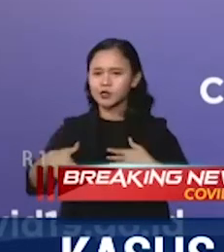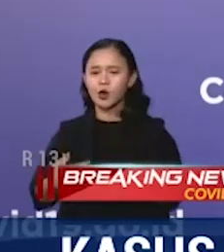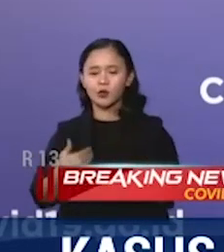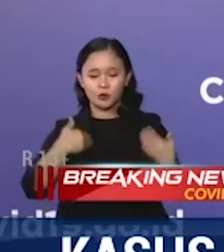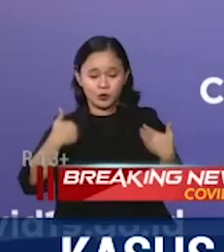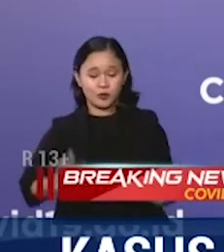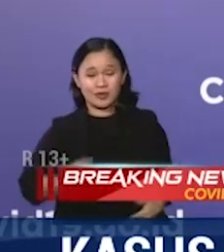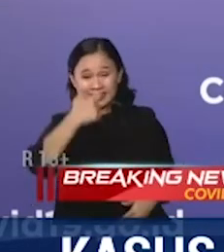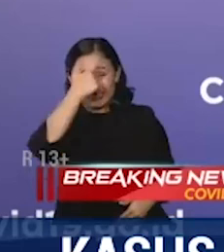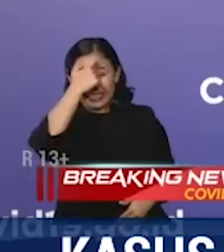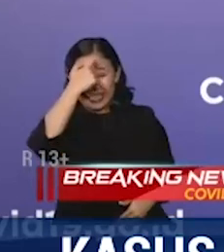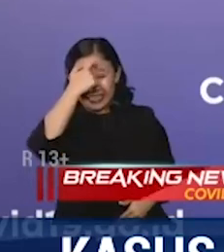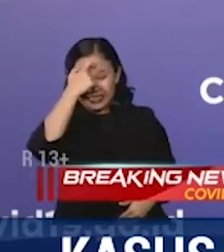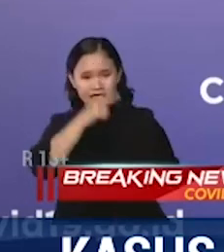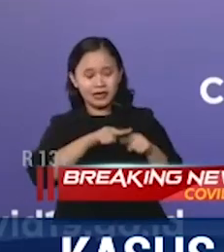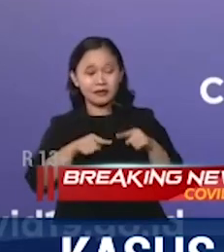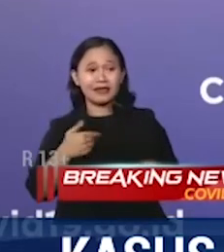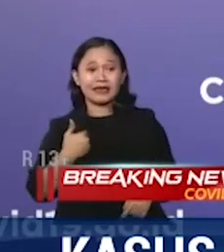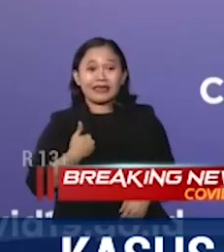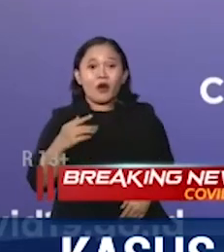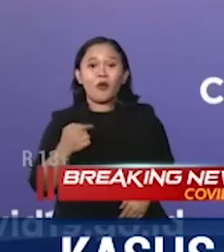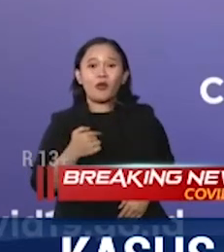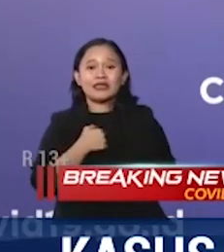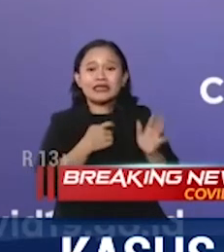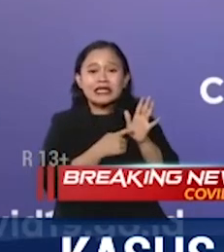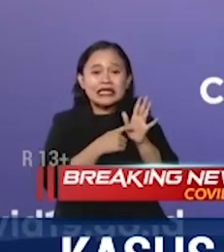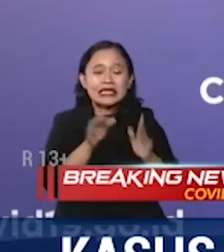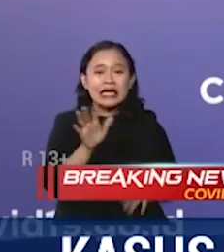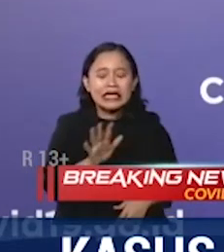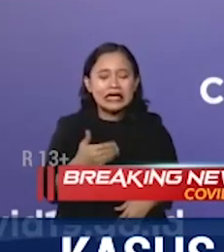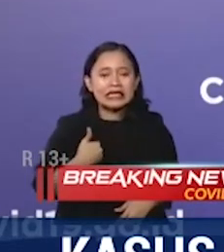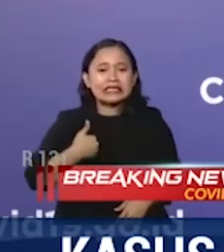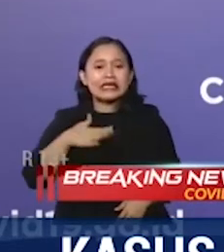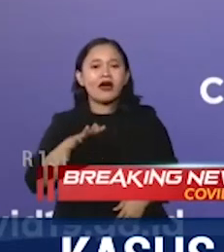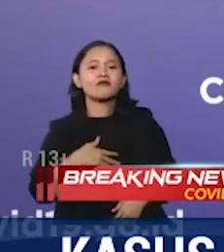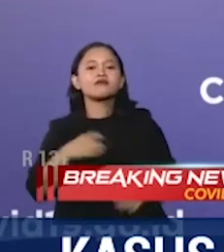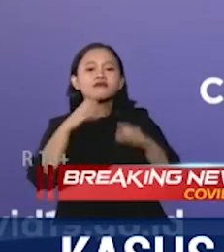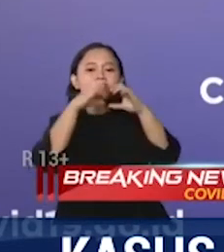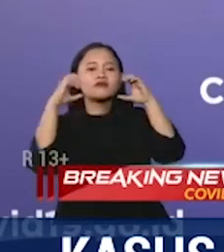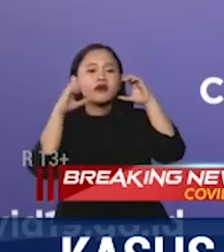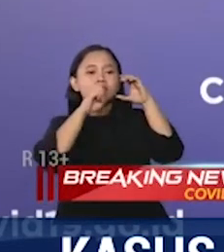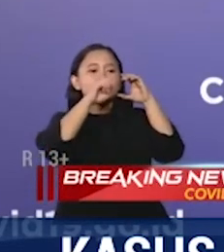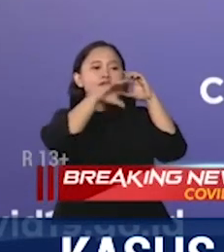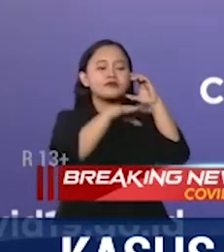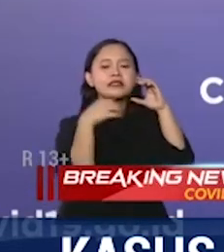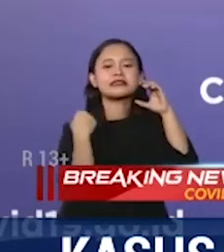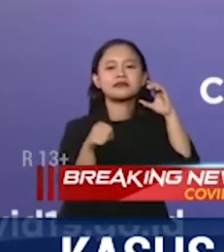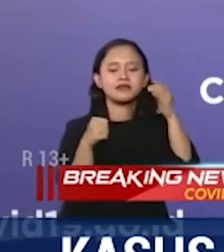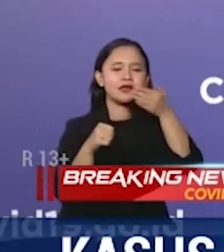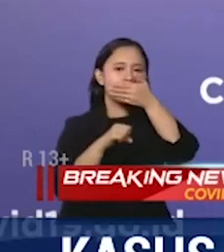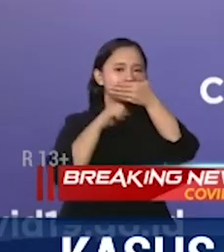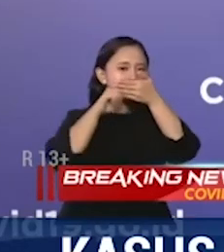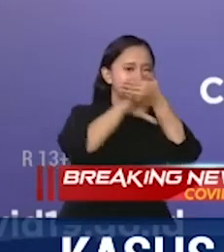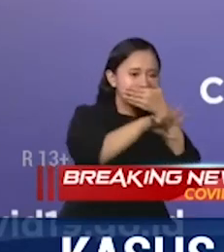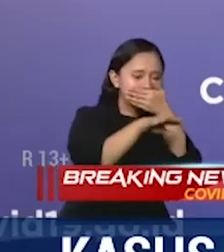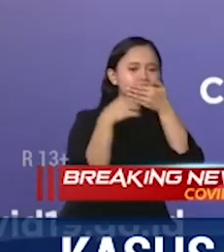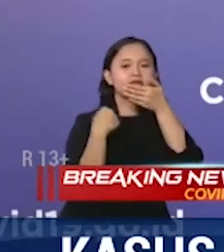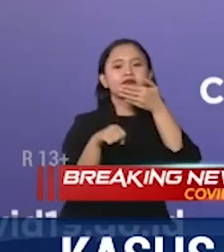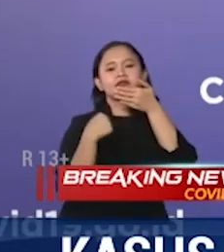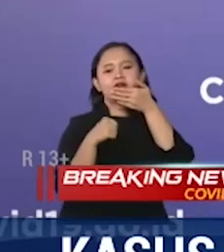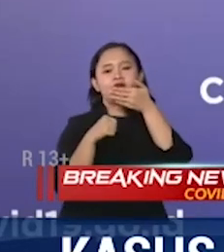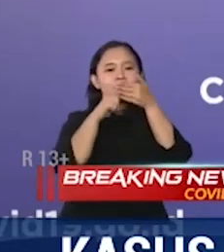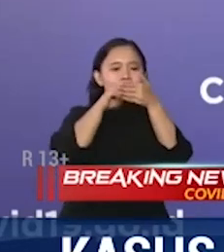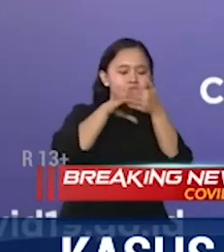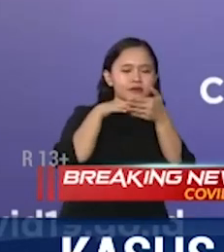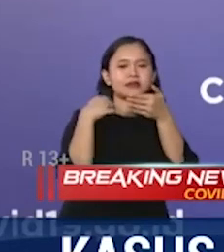sakit tetapi tidak menyadari bahwa dirinya sakit untuk juga membatasi Kemungkinan percikkan troubled dia ke lingkungan